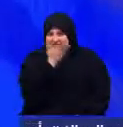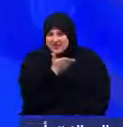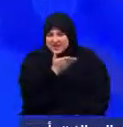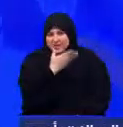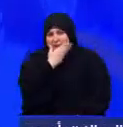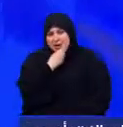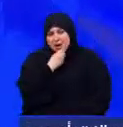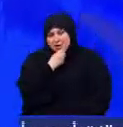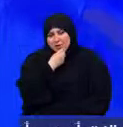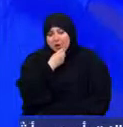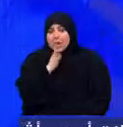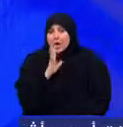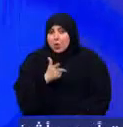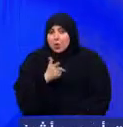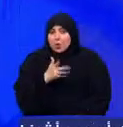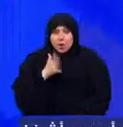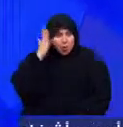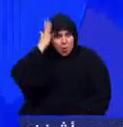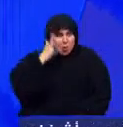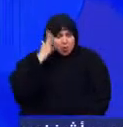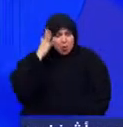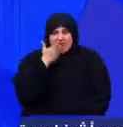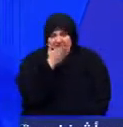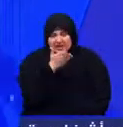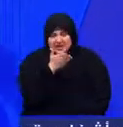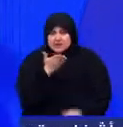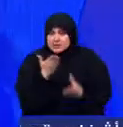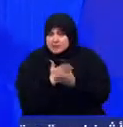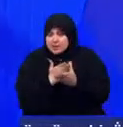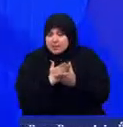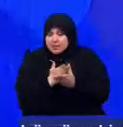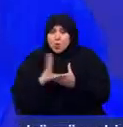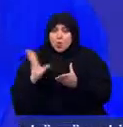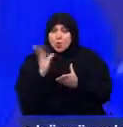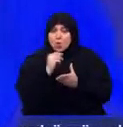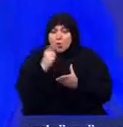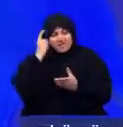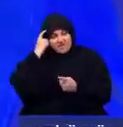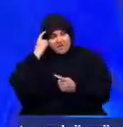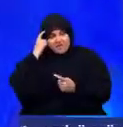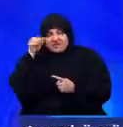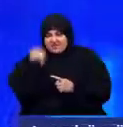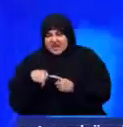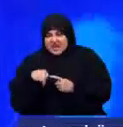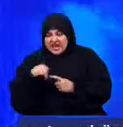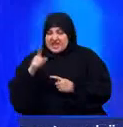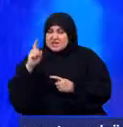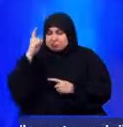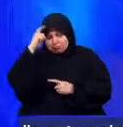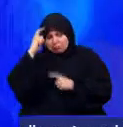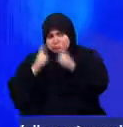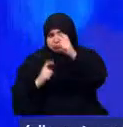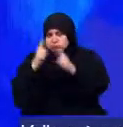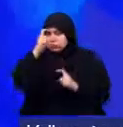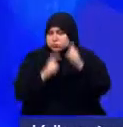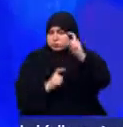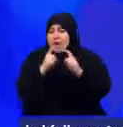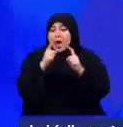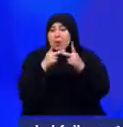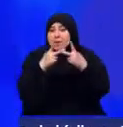لائقة أو مثيرة للجدل، وهي كذلك أثارت العديد من الجدل منذ المرة الأولى